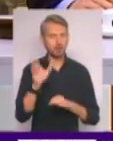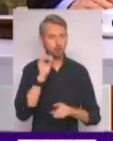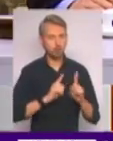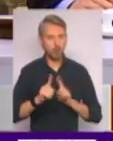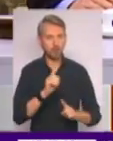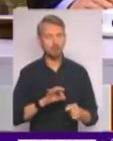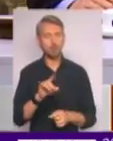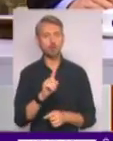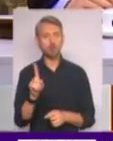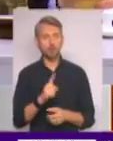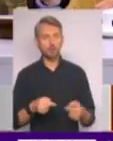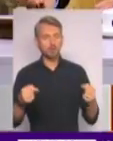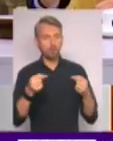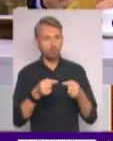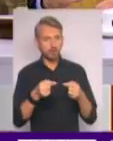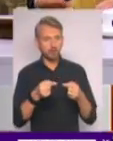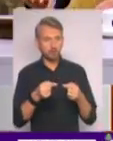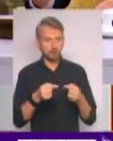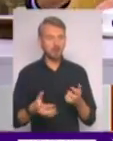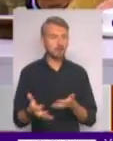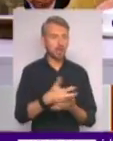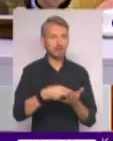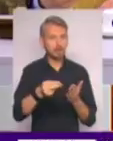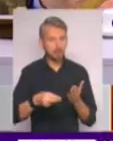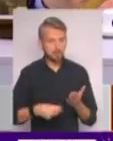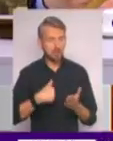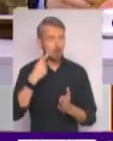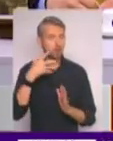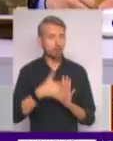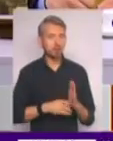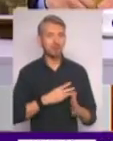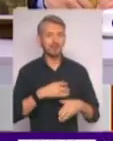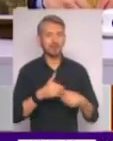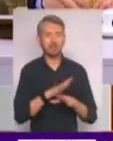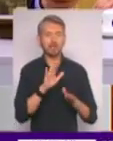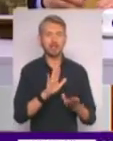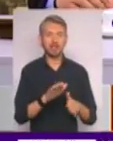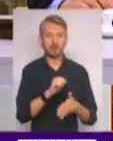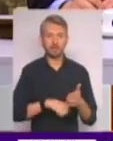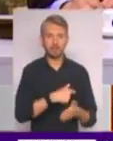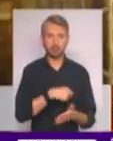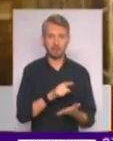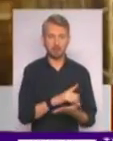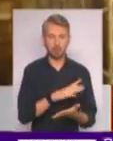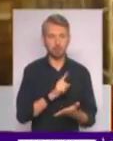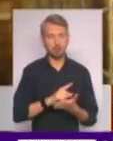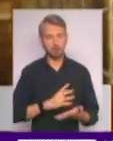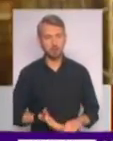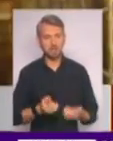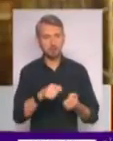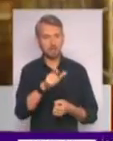що відповідні і збиралися підписи. Ми розуміємо, що ініціатива не тільки від депутата має бути, а має бути підтримана і